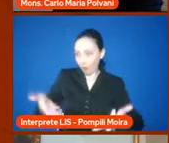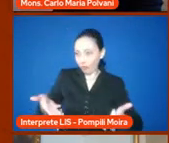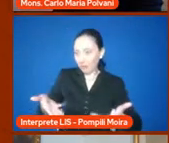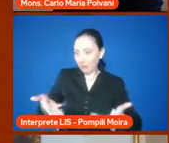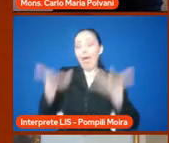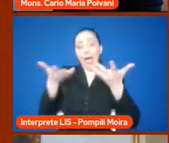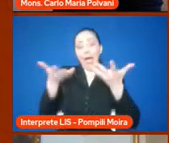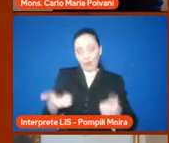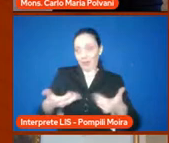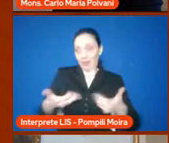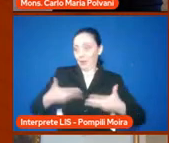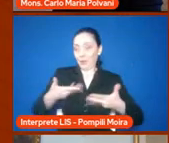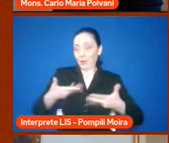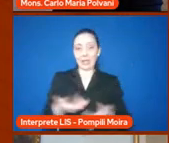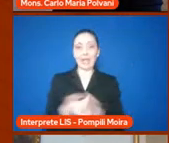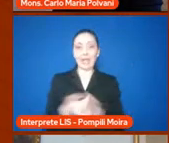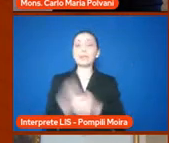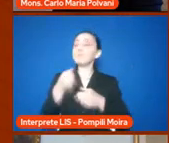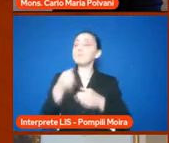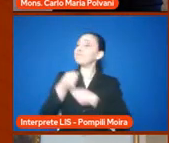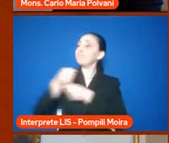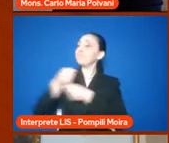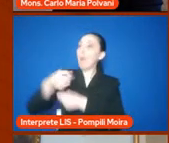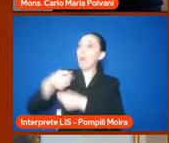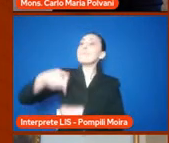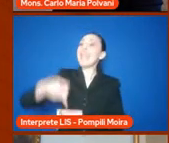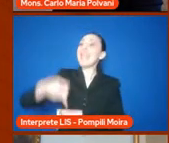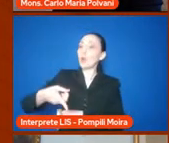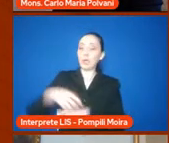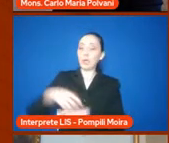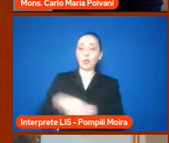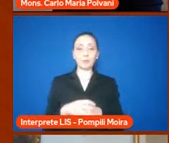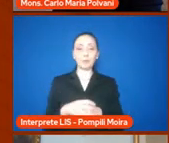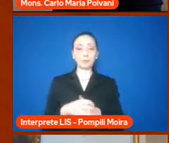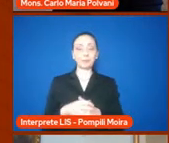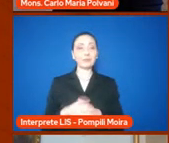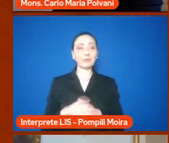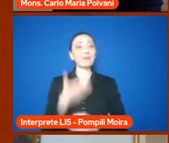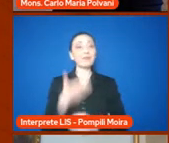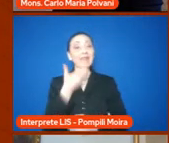parola. Grazie. Grazie. Ovviamente saluto